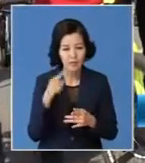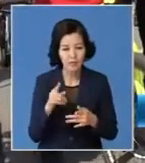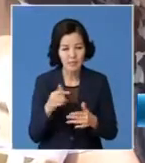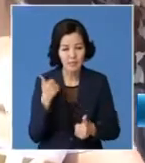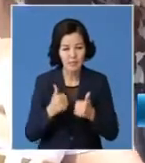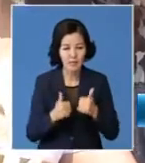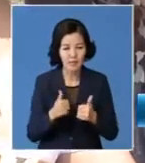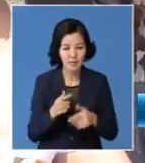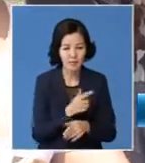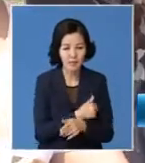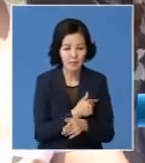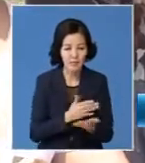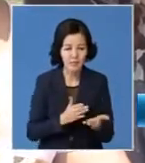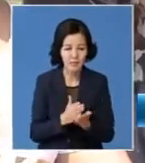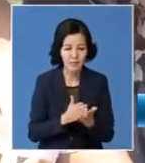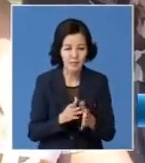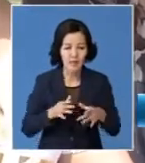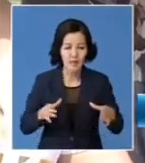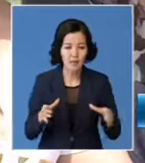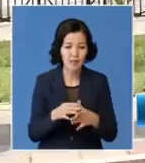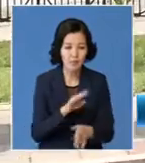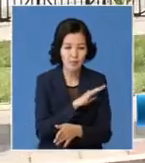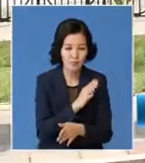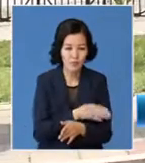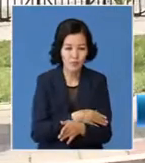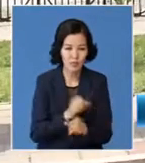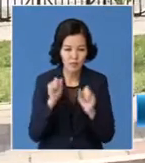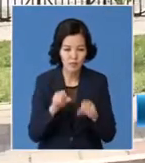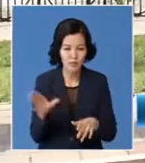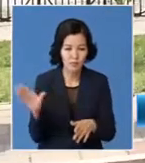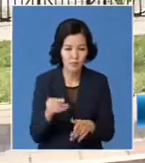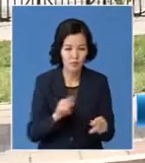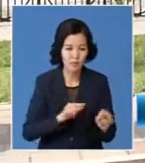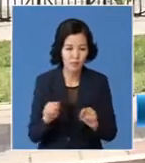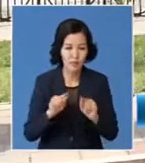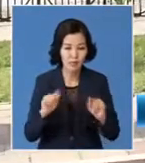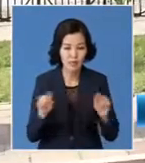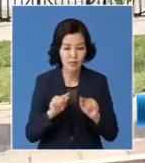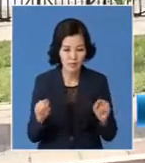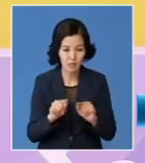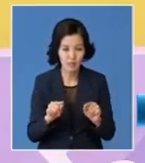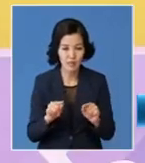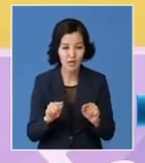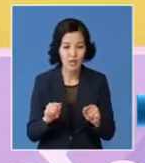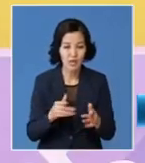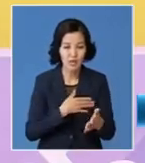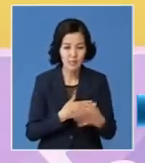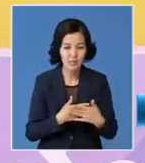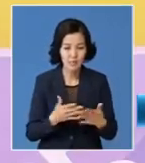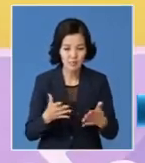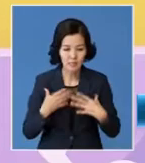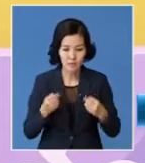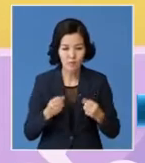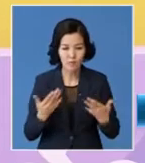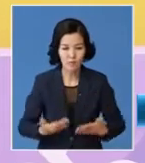соревнований среди медицинских работников – объединение усилий и возможностей всех, кто пропагандирует и ведет активный и спортивный образ жизни. Своим